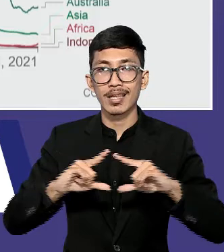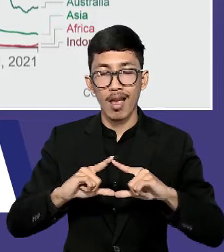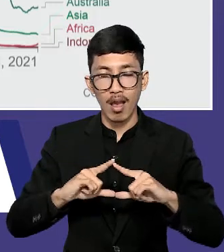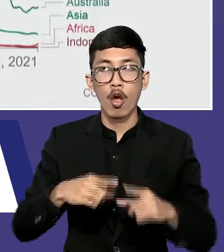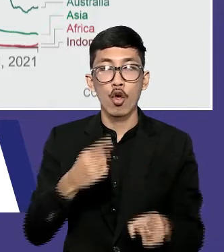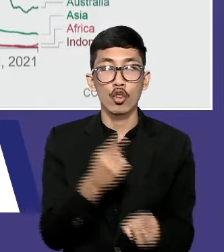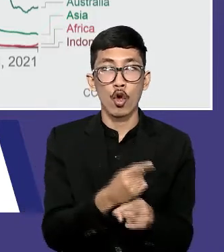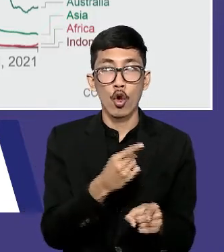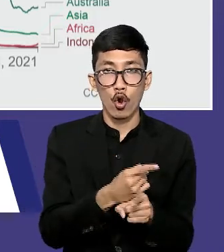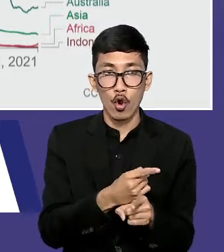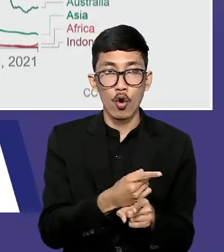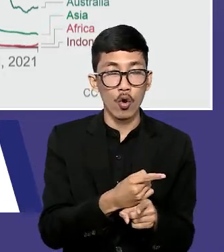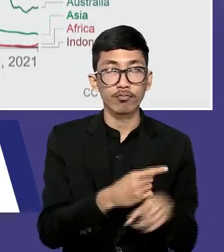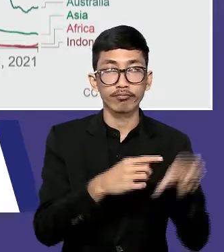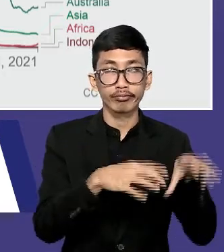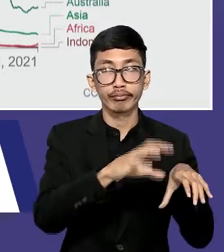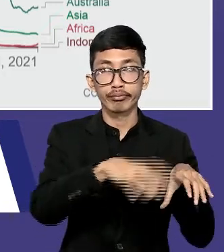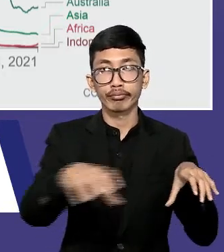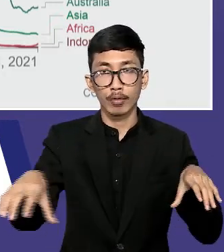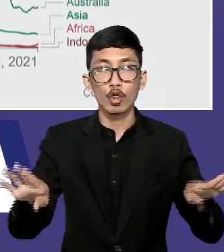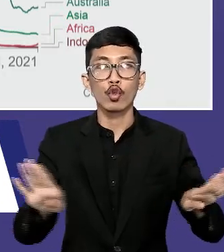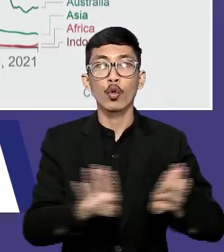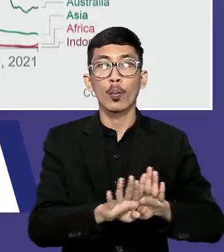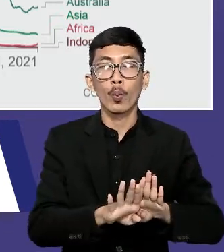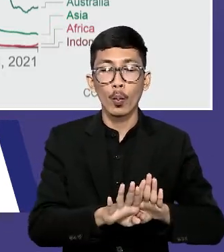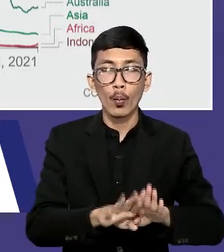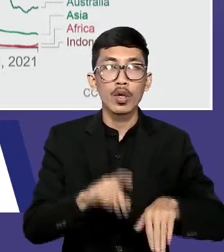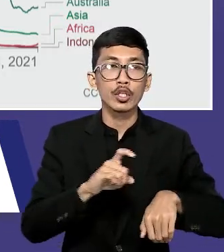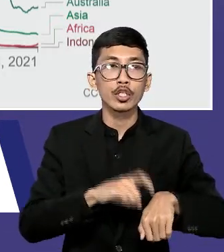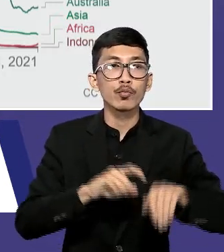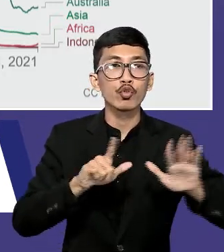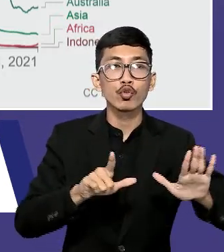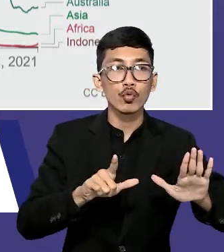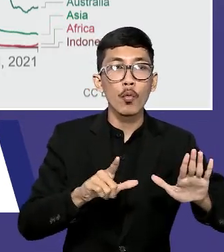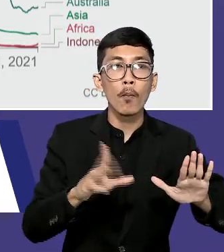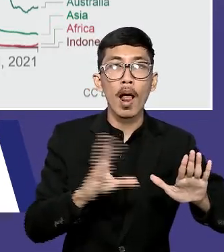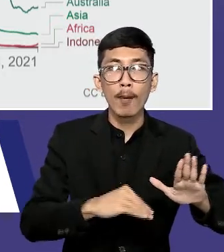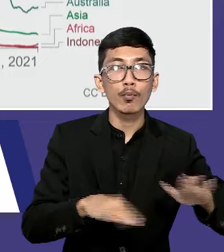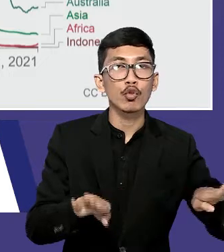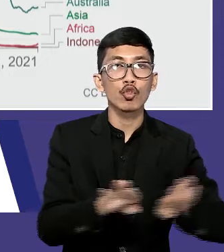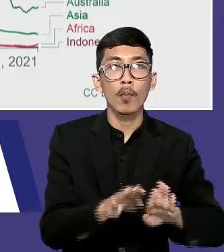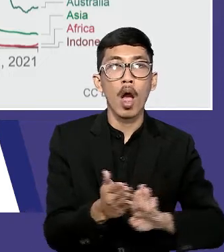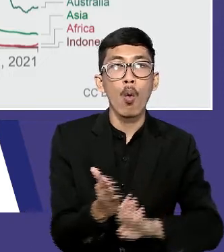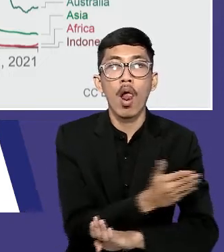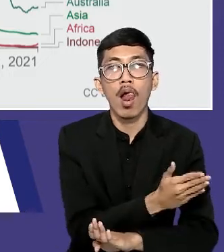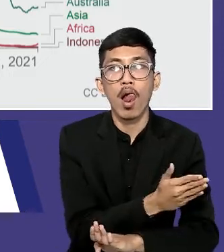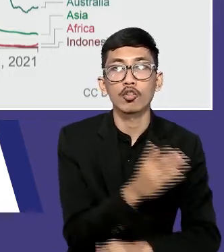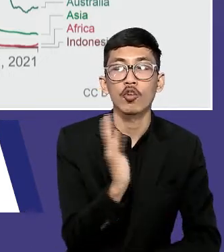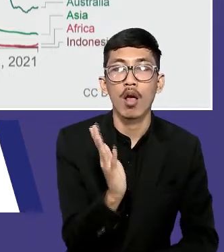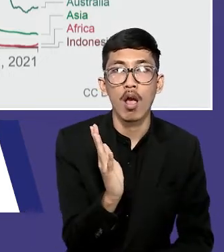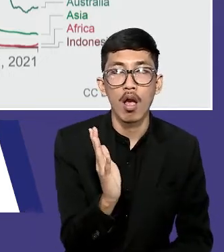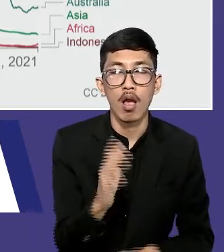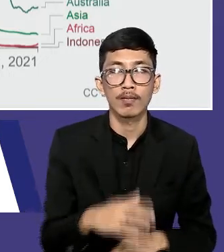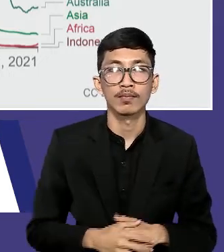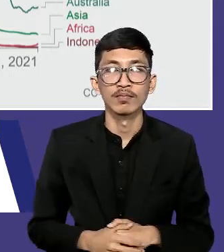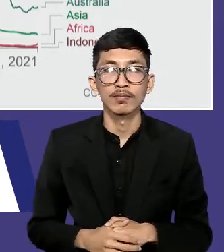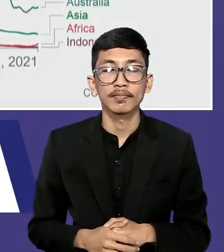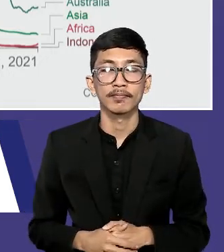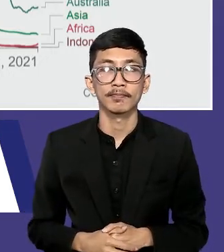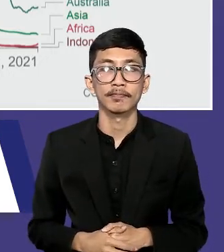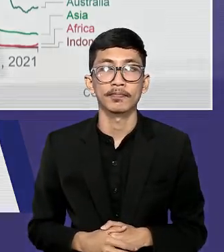nah nonesensial tutup lebih awal jam tujuh sudah tutup dan diwajibkan vaksin mulai Februari